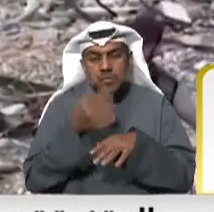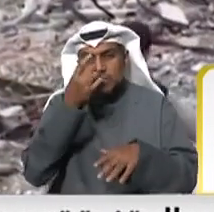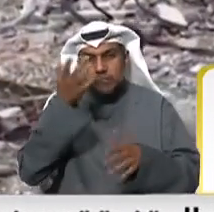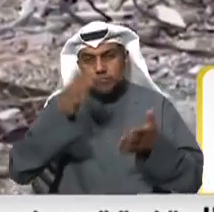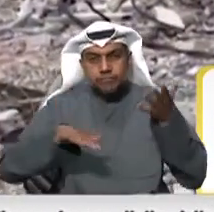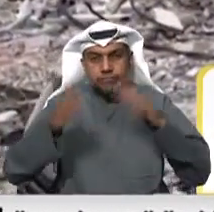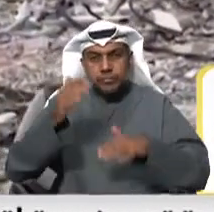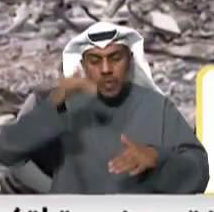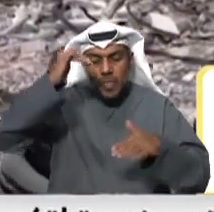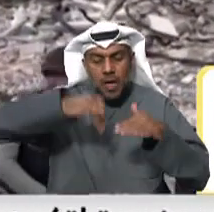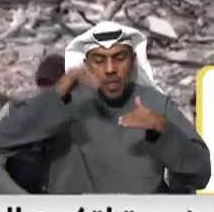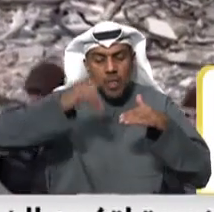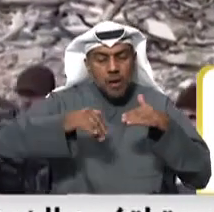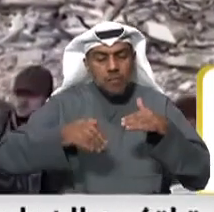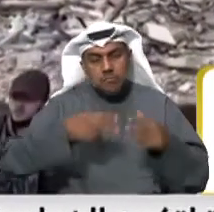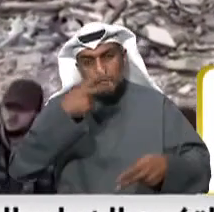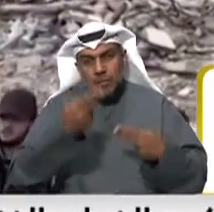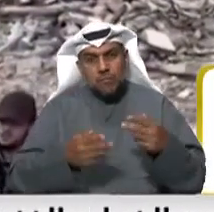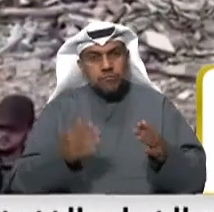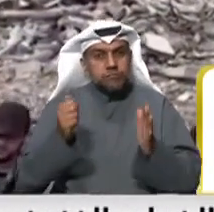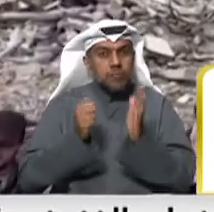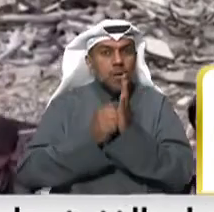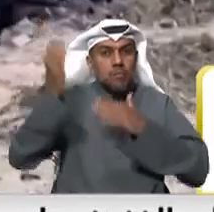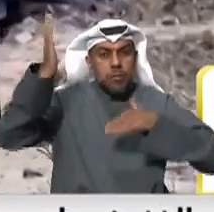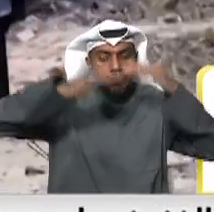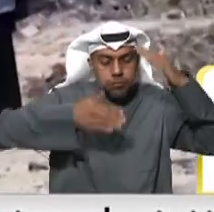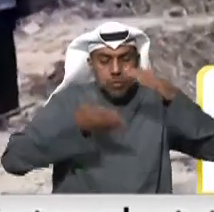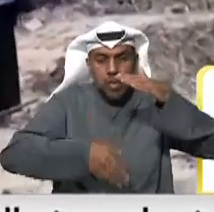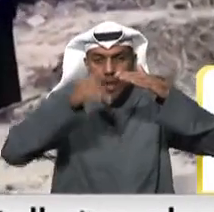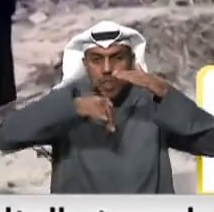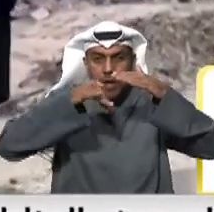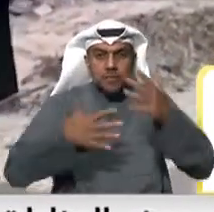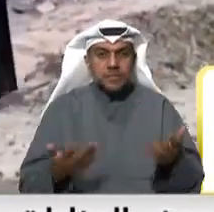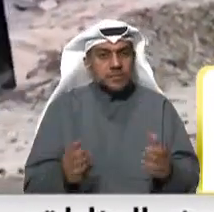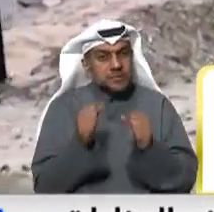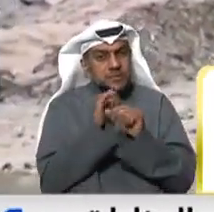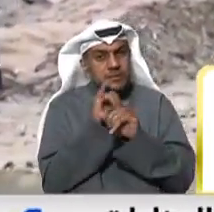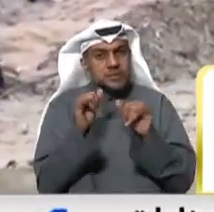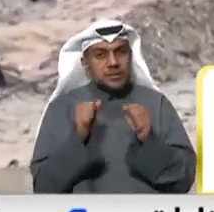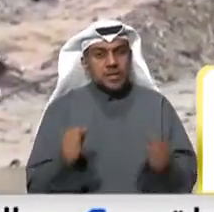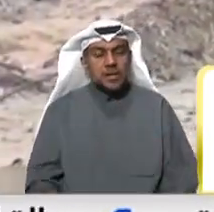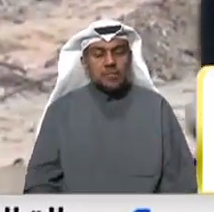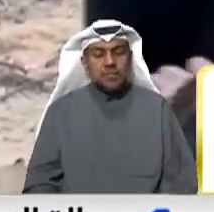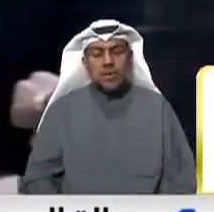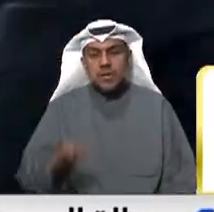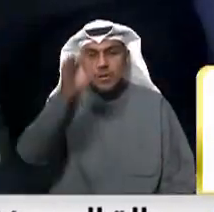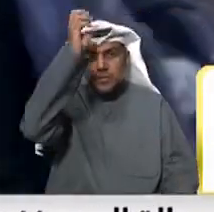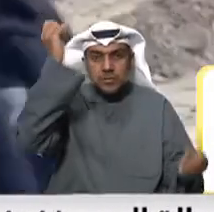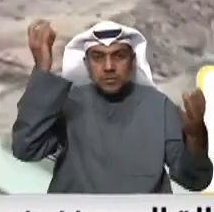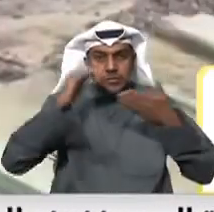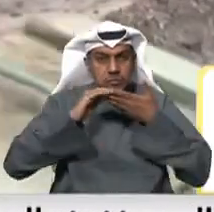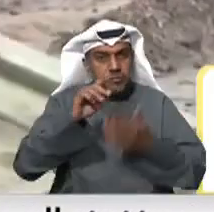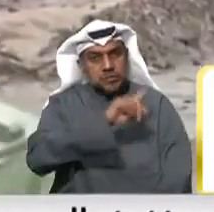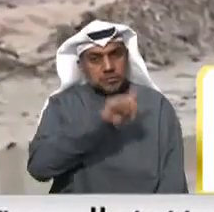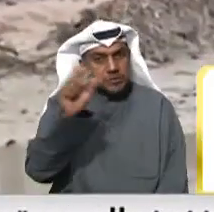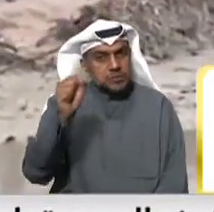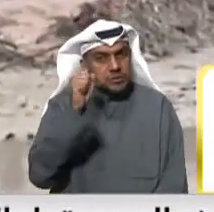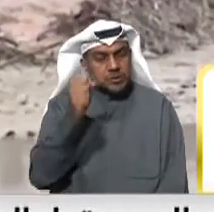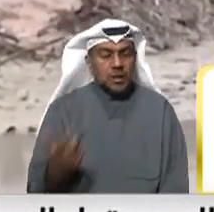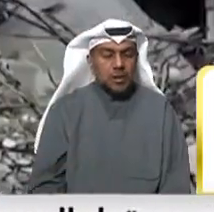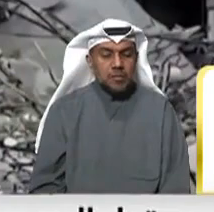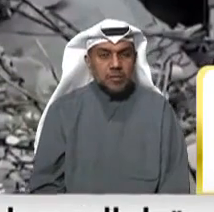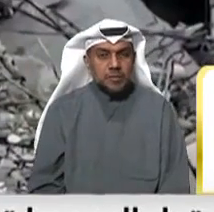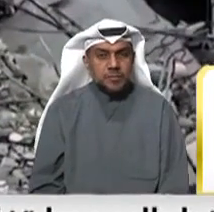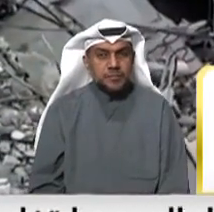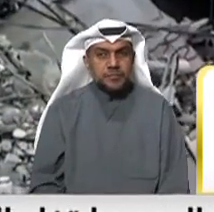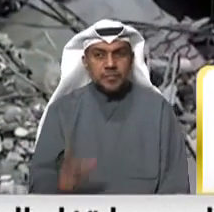تحت الركام وفي الطرقات، يمنع الاحتلال طواقم الإسعاف والدفاع المدني من الوصول إليهم.